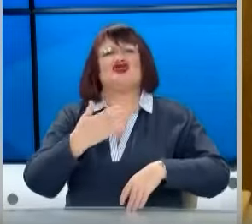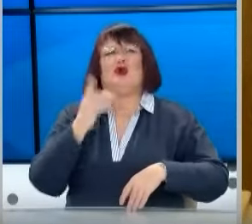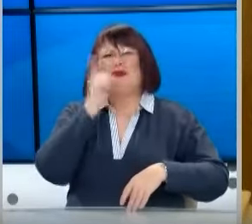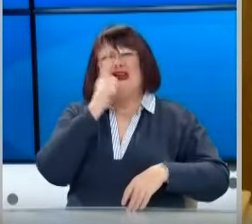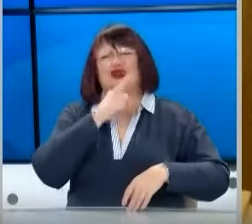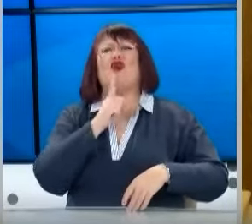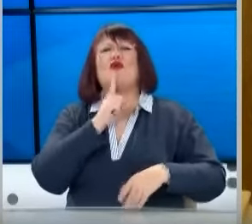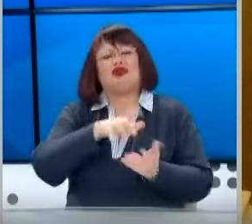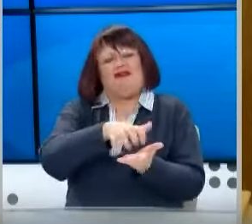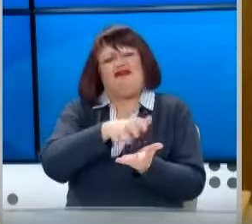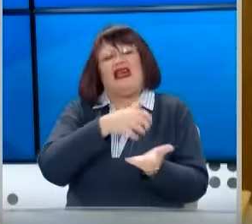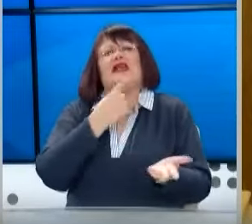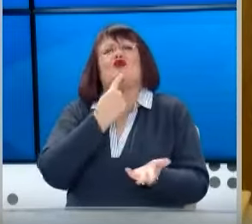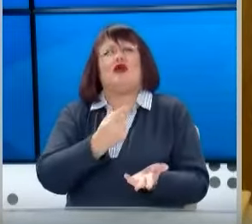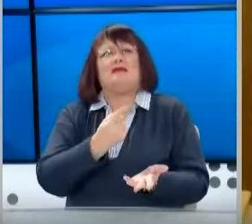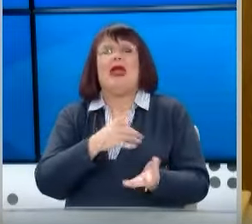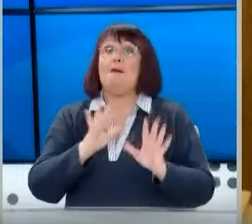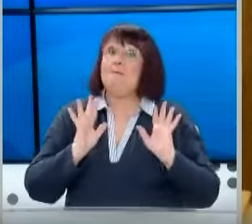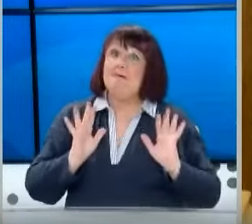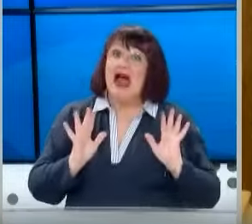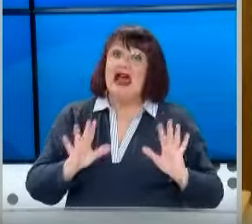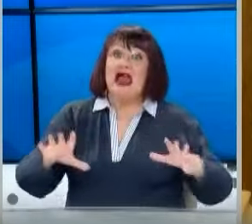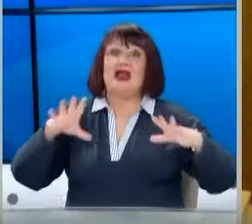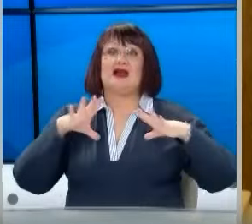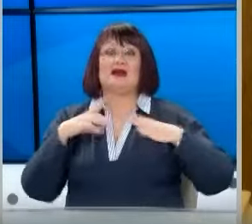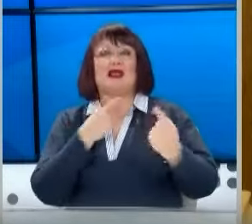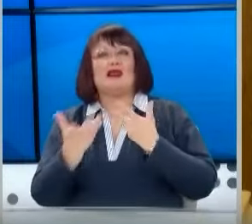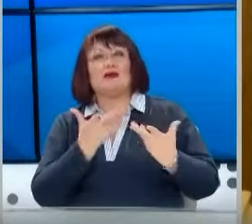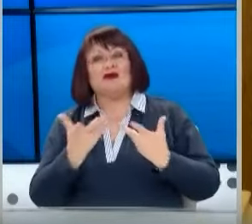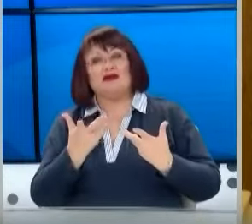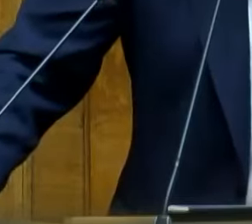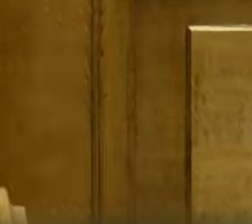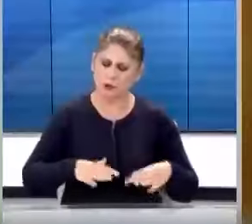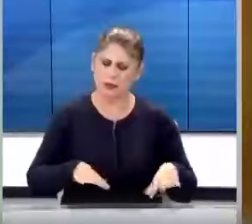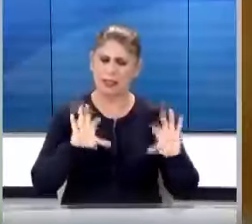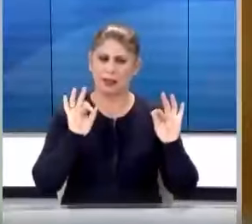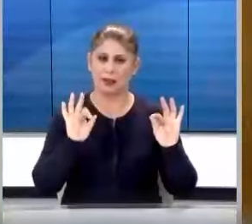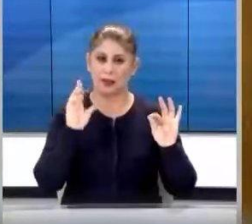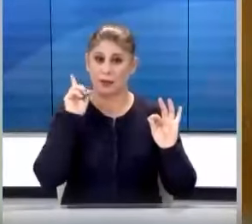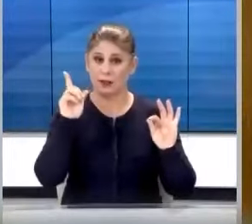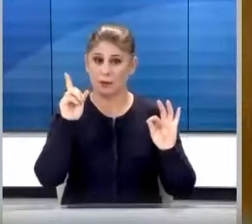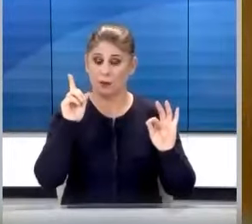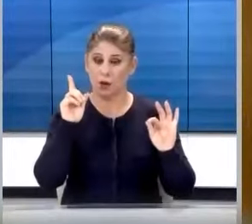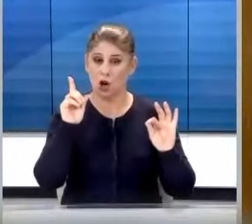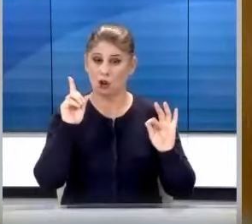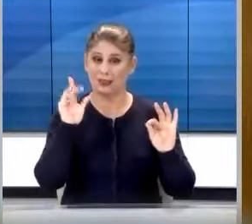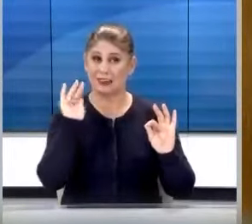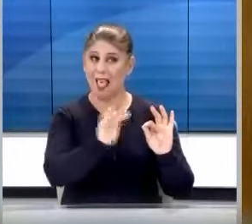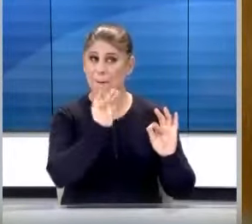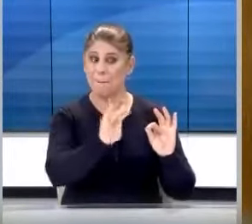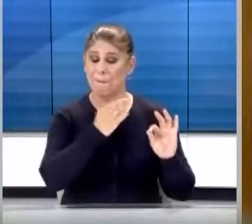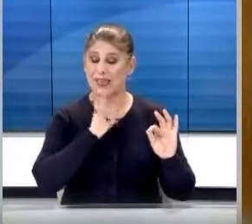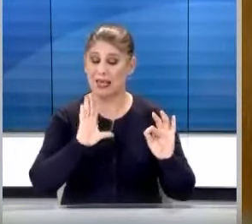κύριος Πρωθυπουργός, παρά ένας βολικός διαπραγματευτής της πατάτας. Η πρώτη μου επίκαιρη ερώτηση για